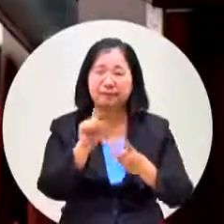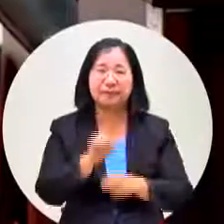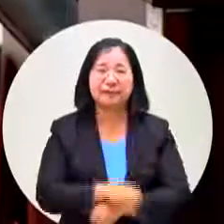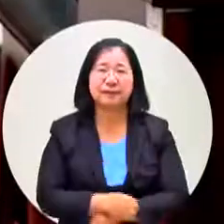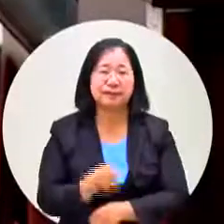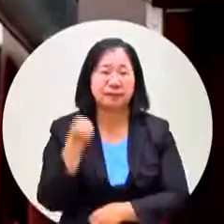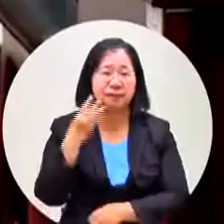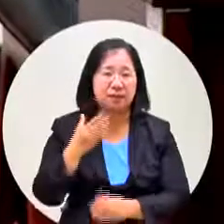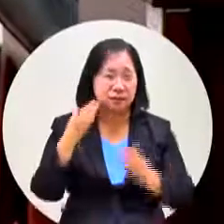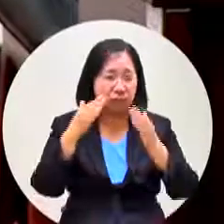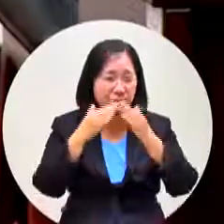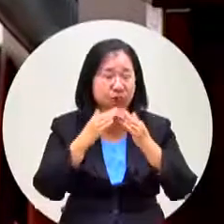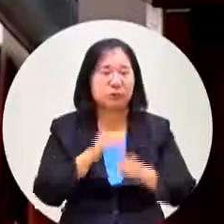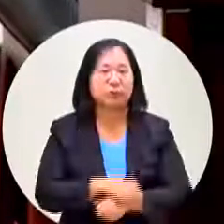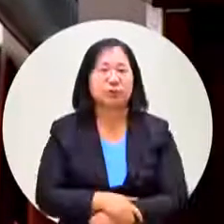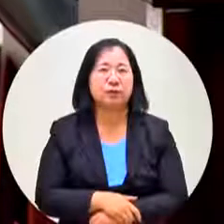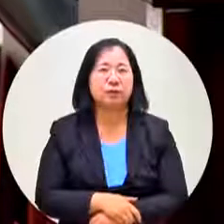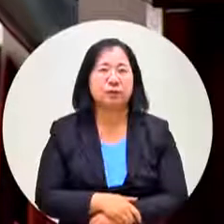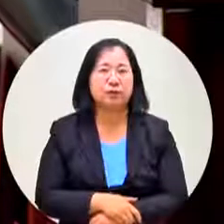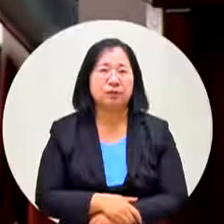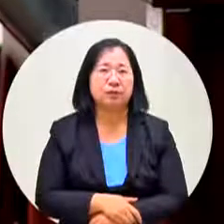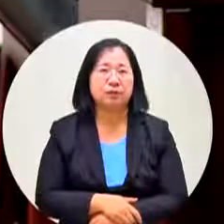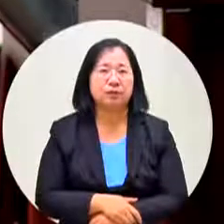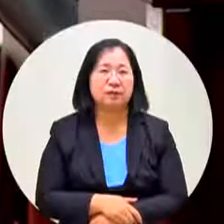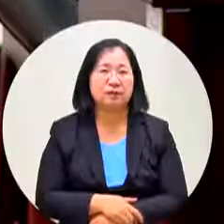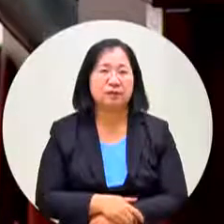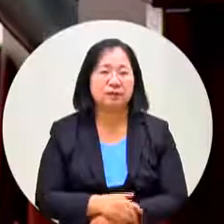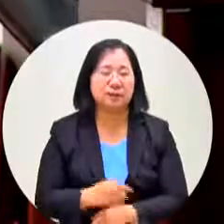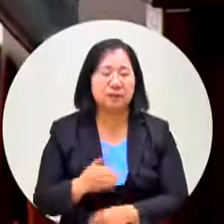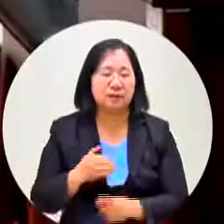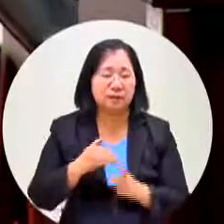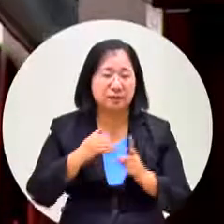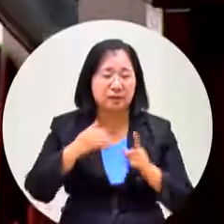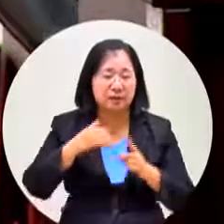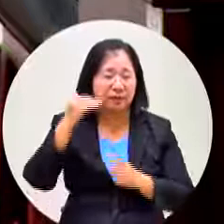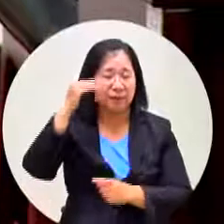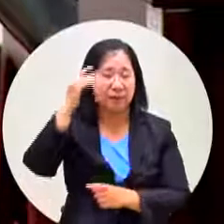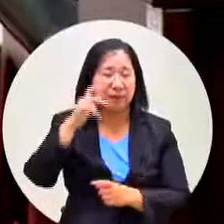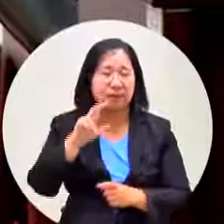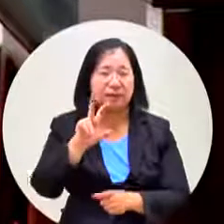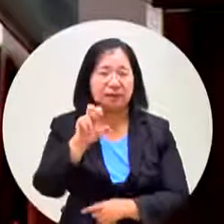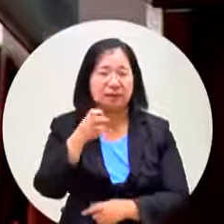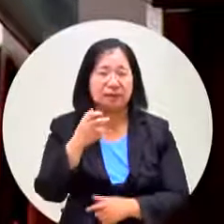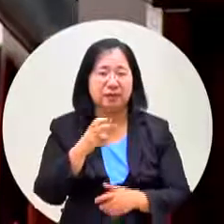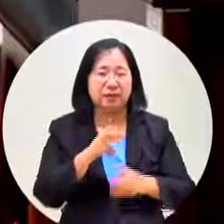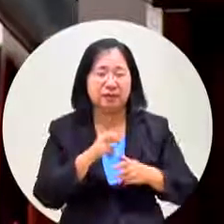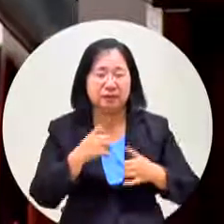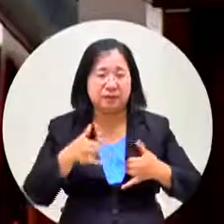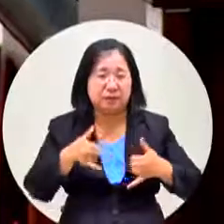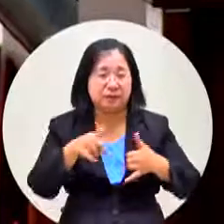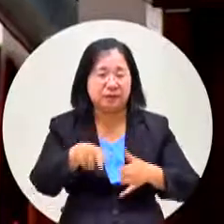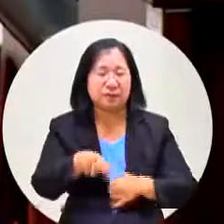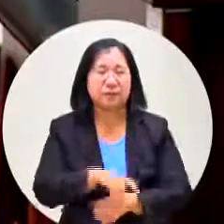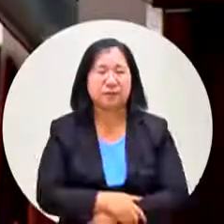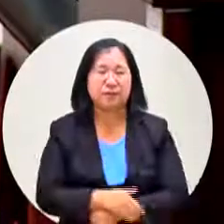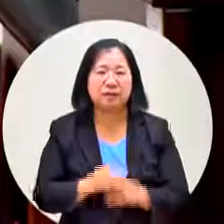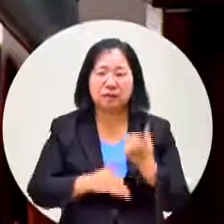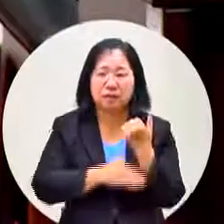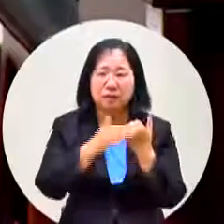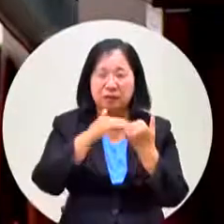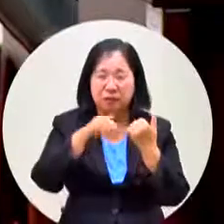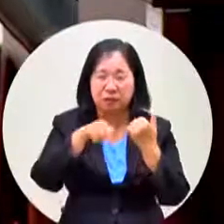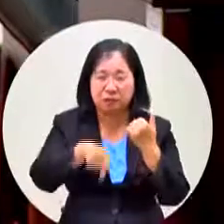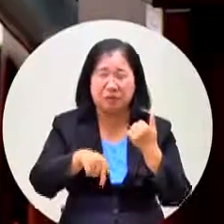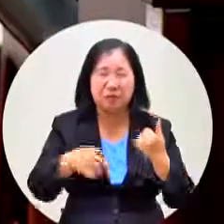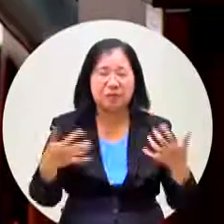个水沟啊，即个面会当掀起来看卖，到底拆是对？因为你清一堆去清，都拢